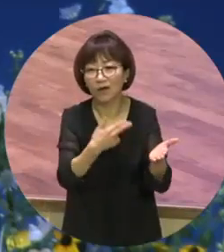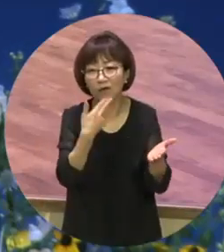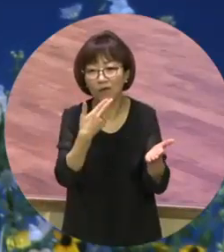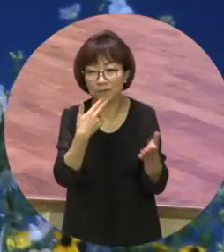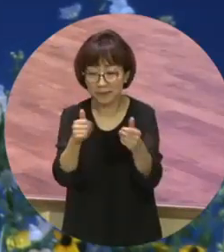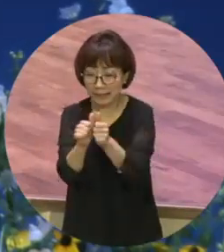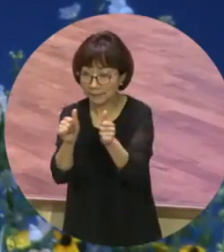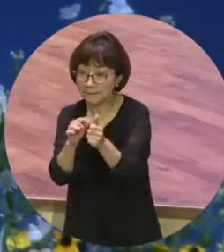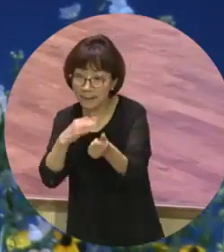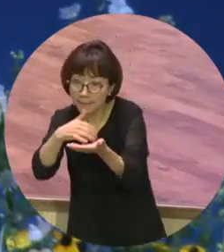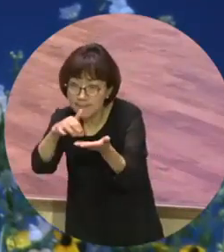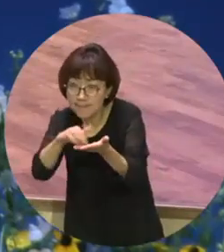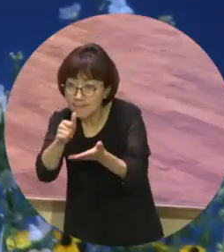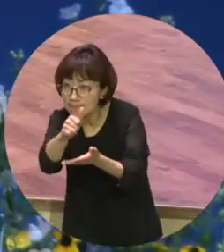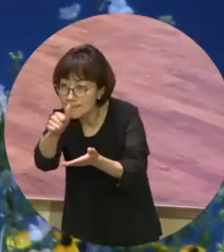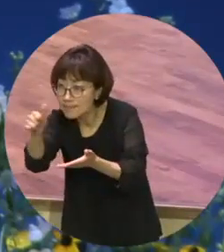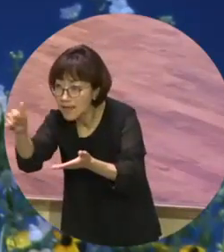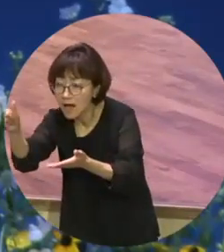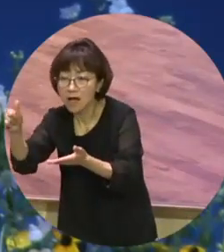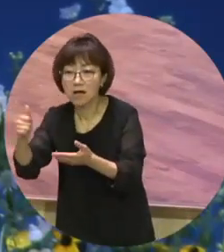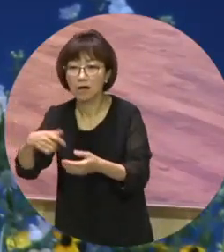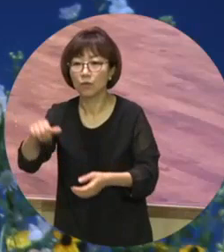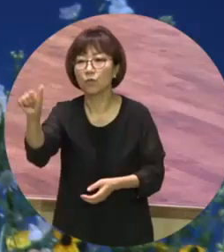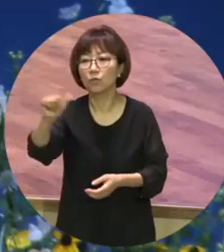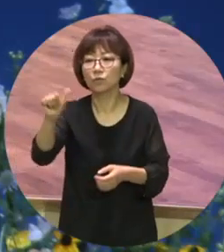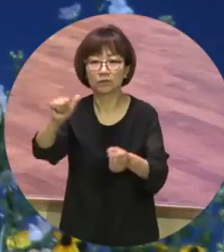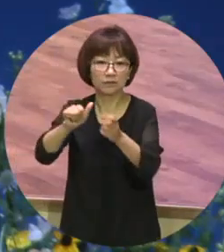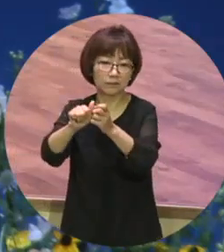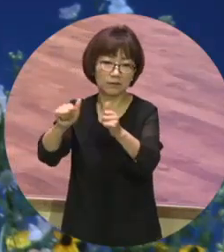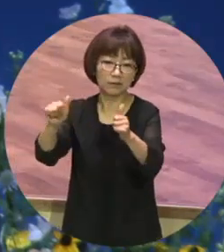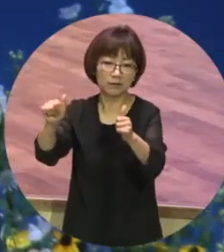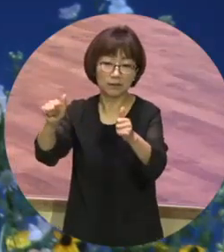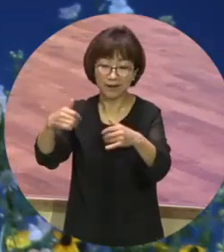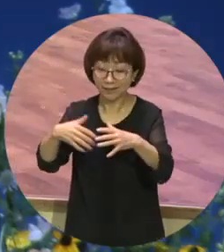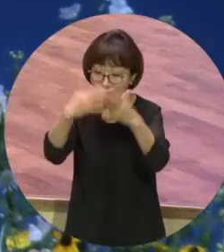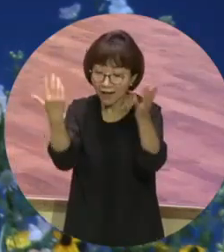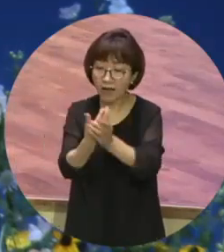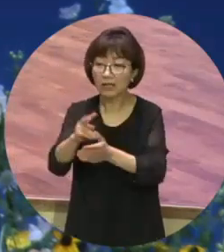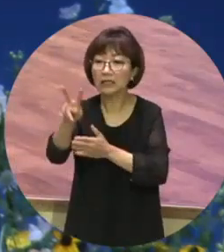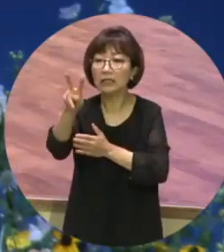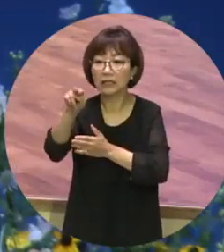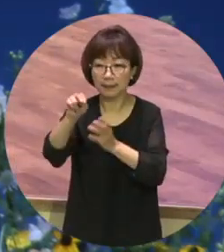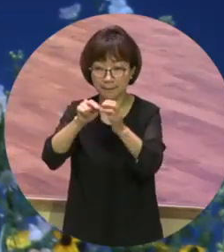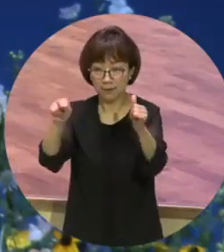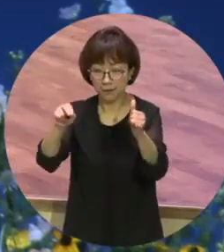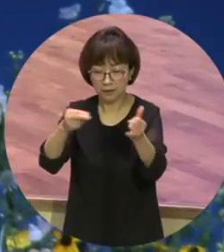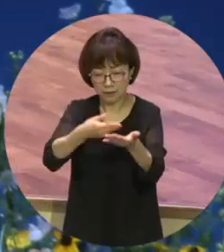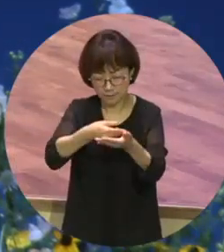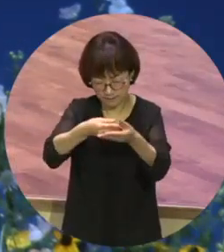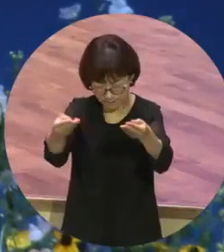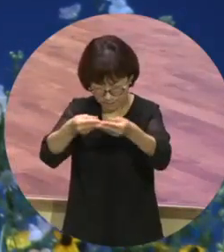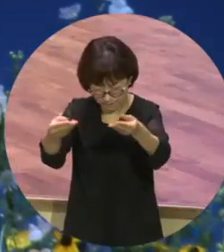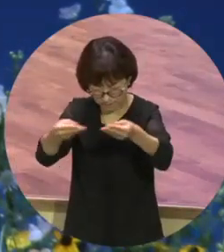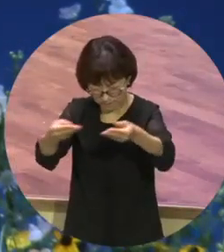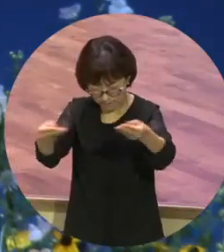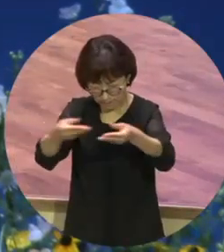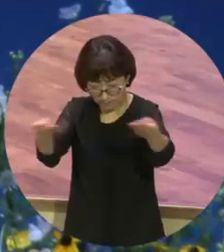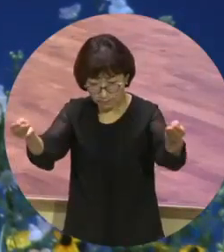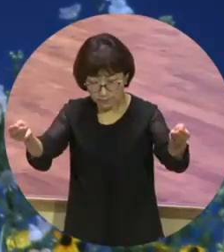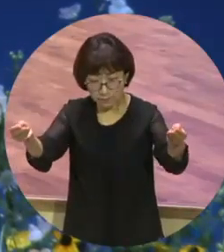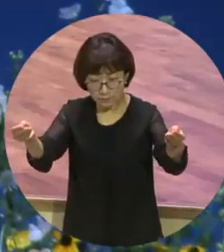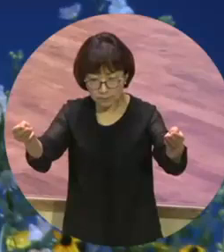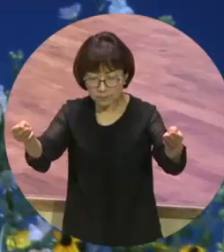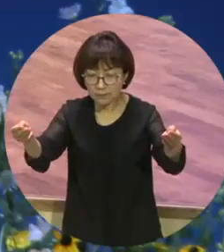것 하고 예수님께서는 이 기적을 통해서 뭘 보여주십니까? 내가 천지를